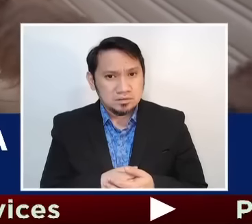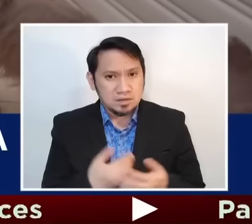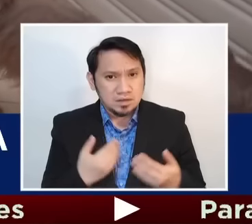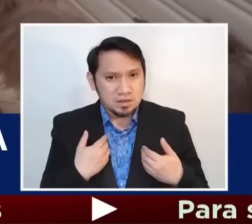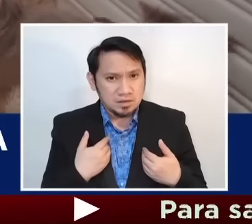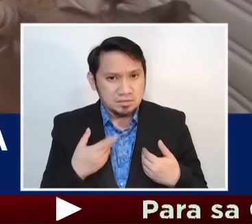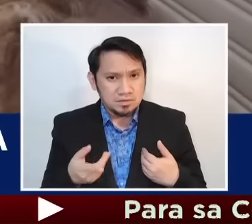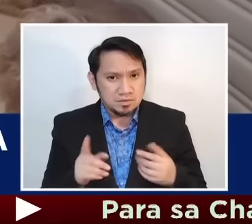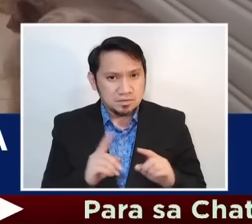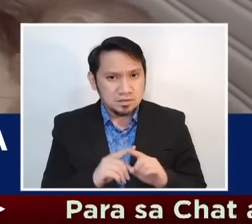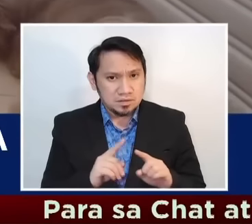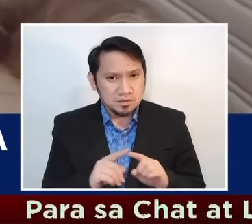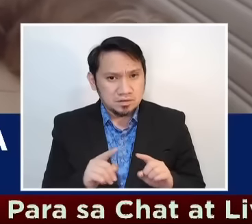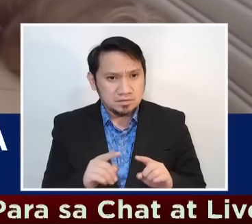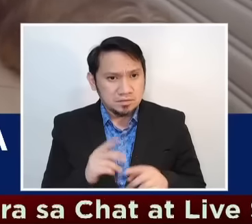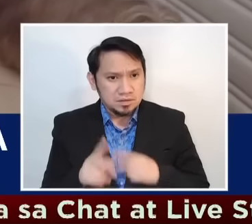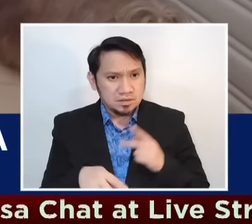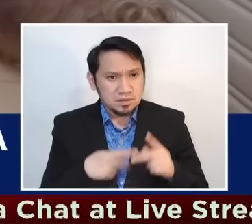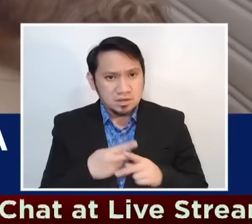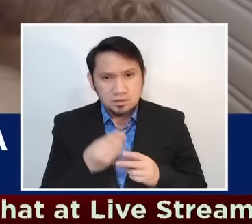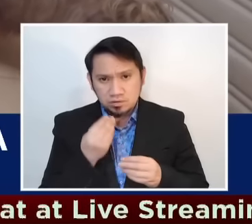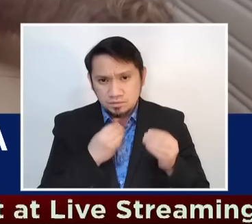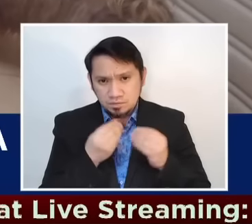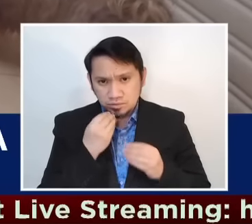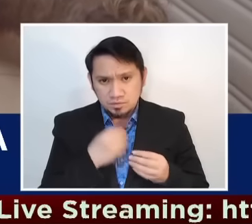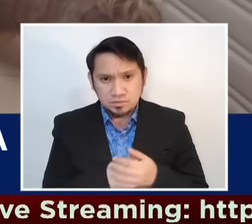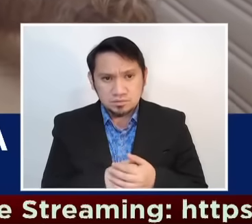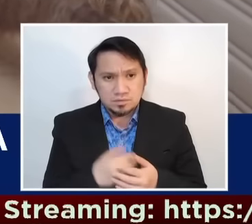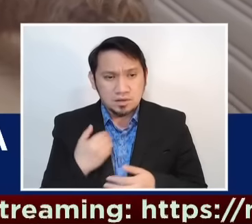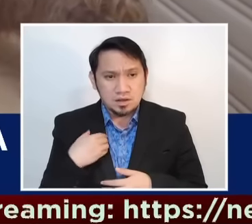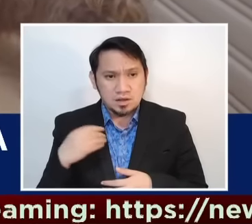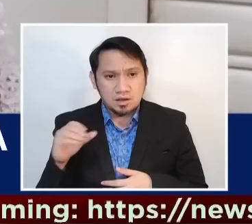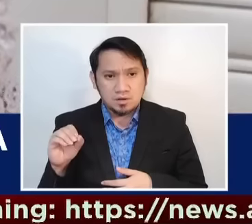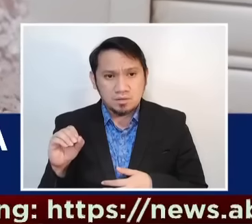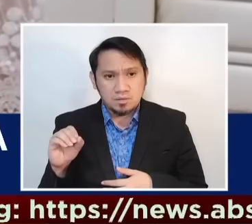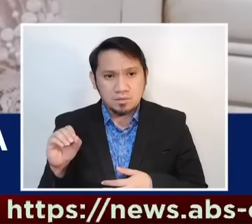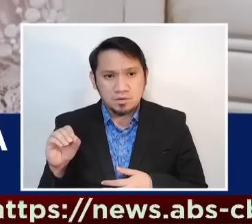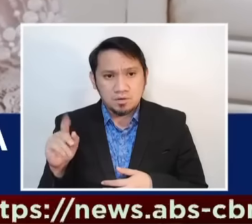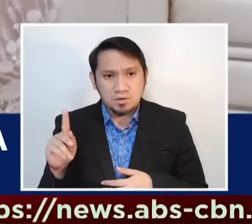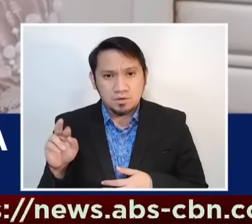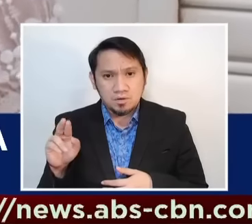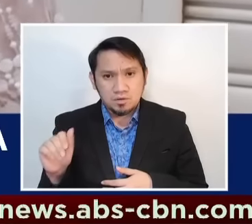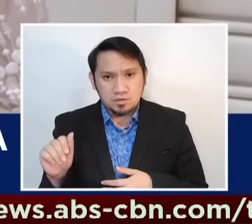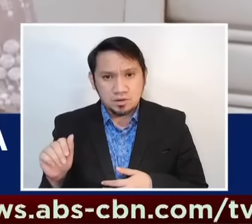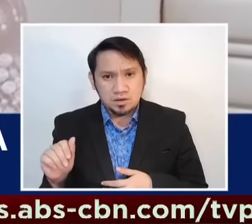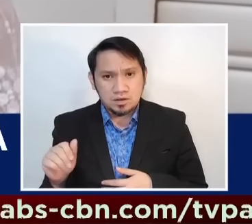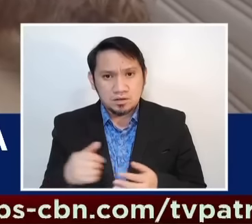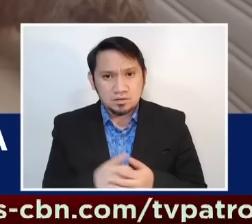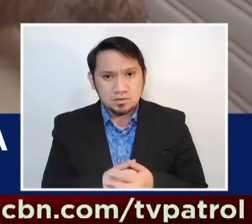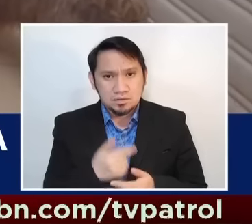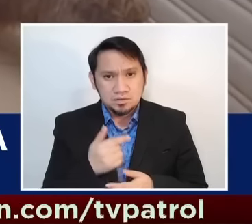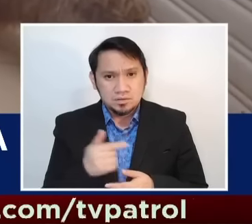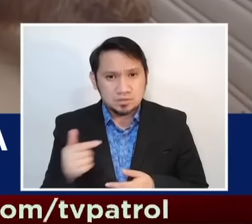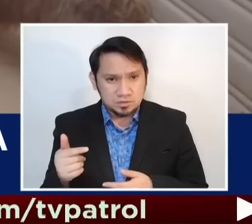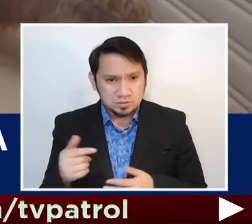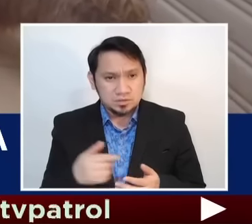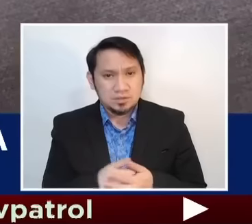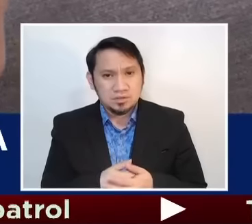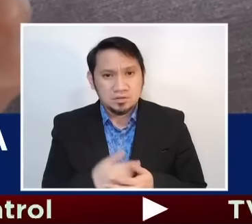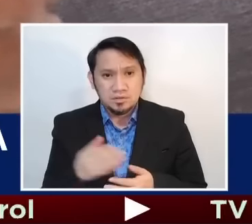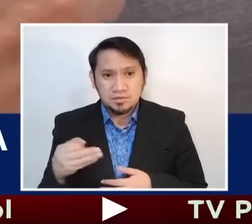ibang klase ng pagkain ng dog. Oo. Okra. Okra. Espada na isda. Oo. Galunggong favorite nila. Galunggong. Wala lang kasi,